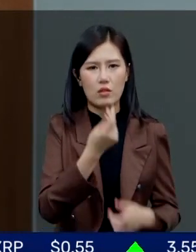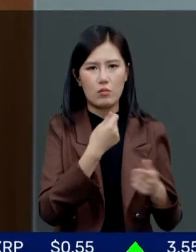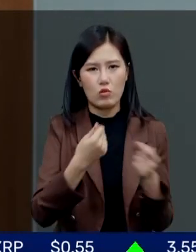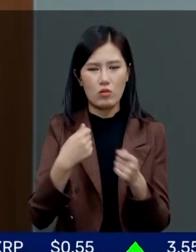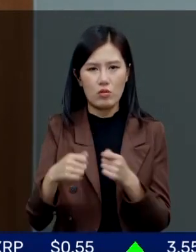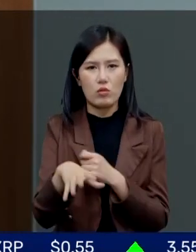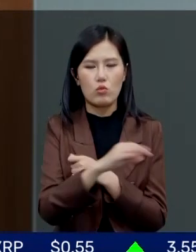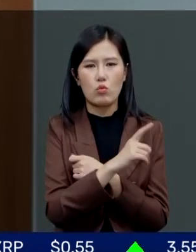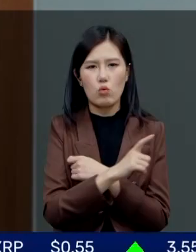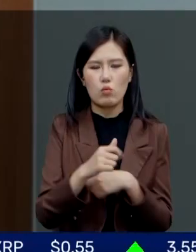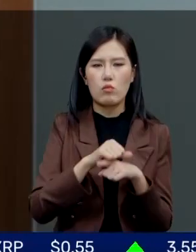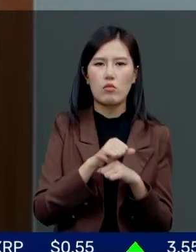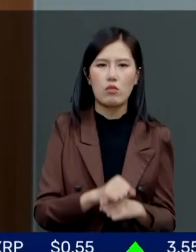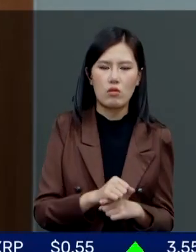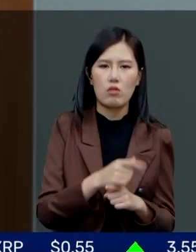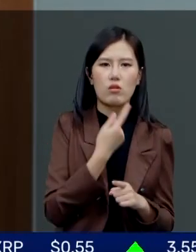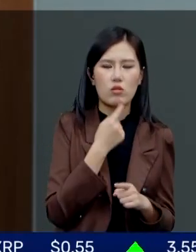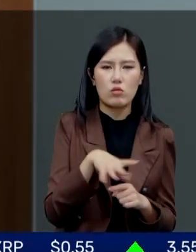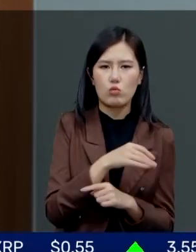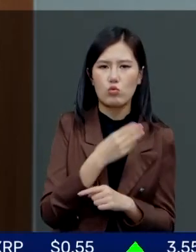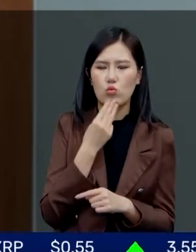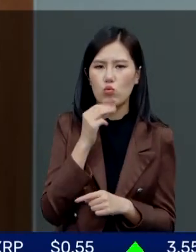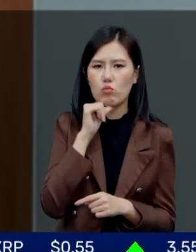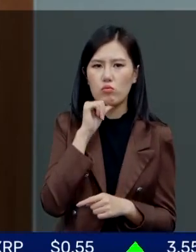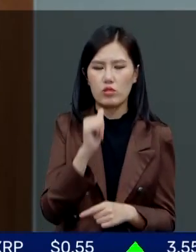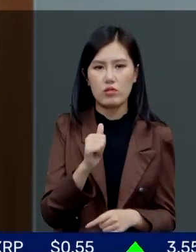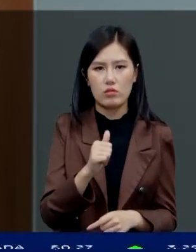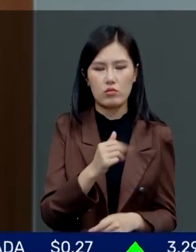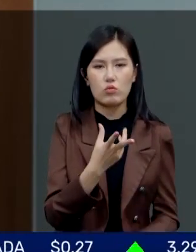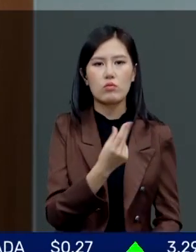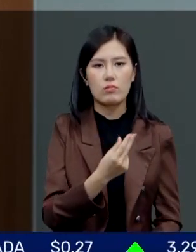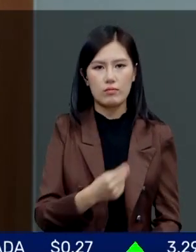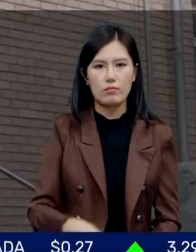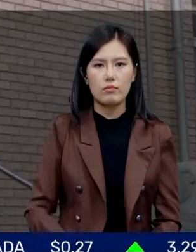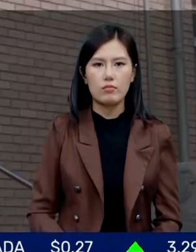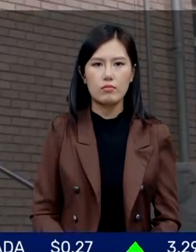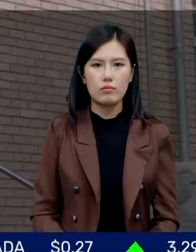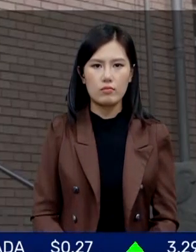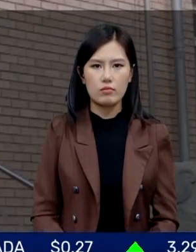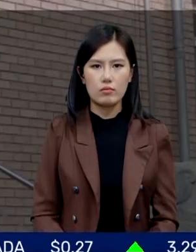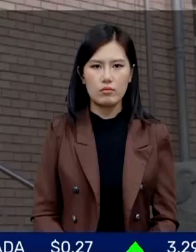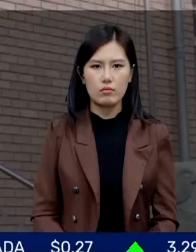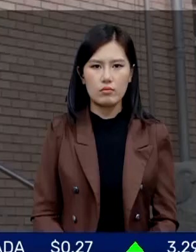бусад тодорхой эсгүүдийн хувьд л шидрагус харагдж байгаа юм үйлдэл болж харагдж байгаа нь үнэ.